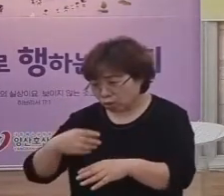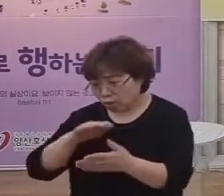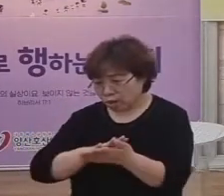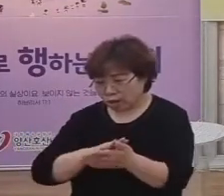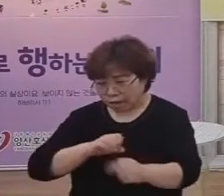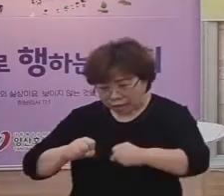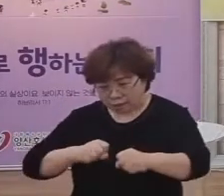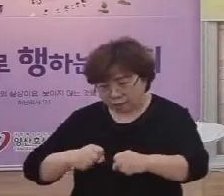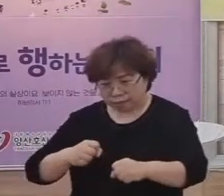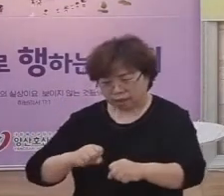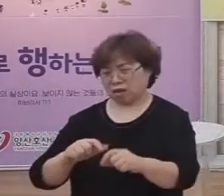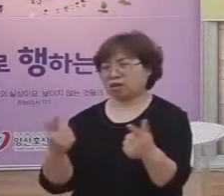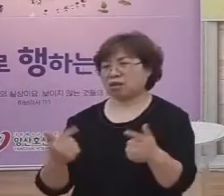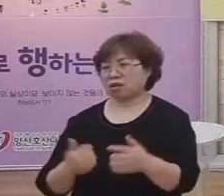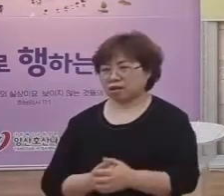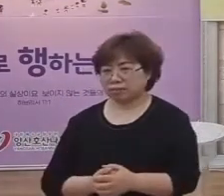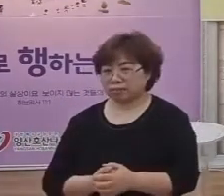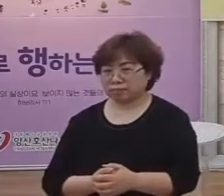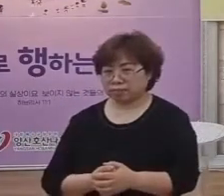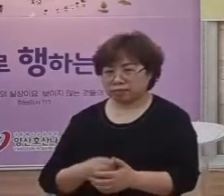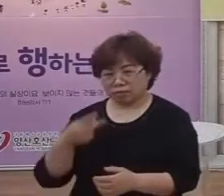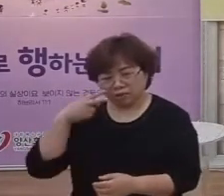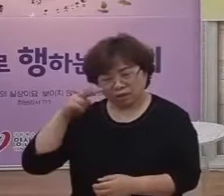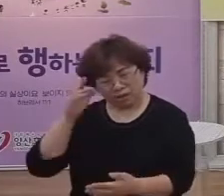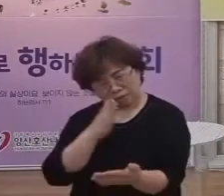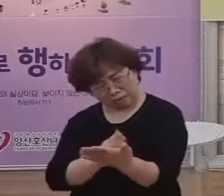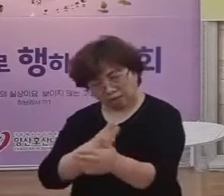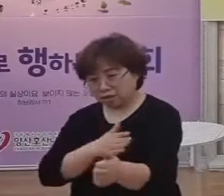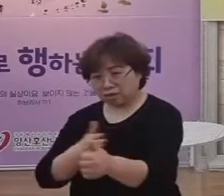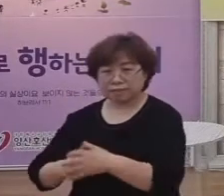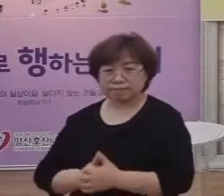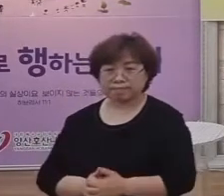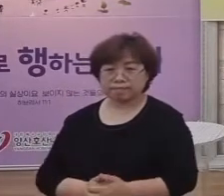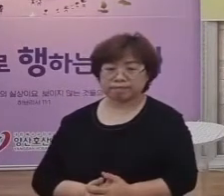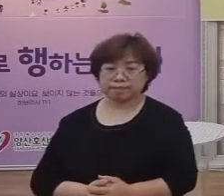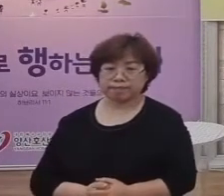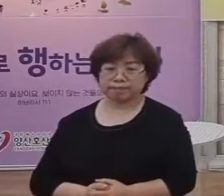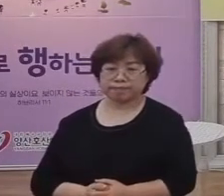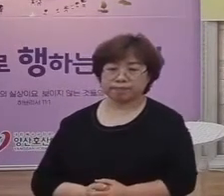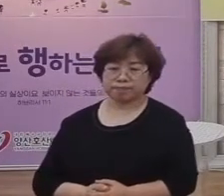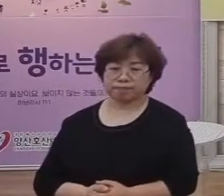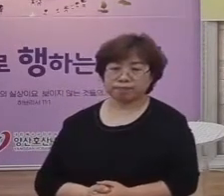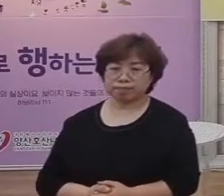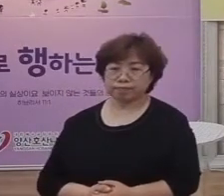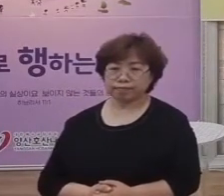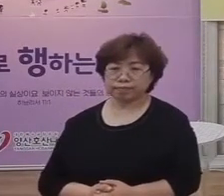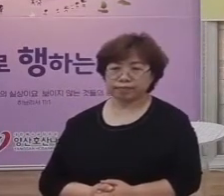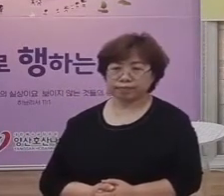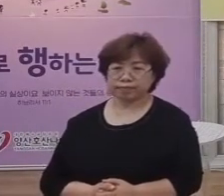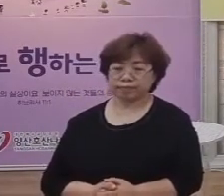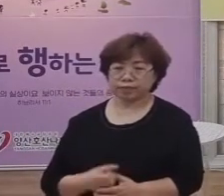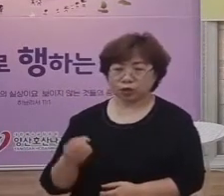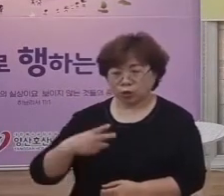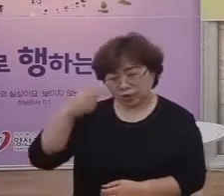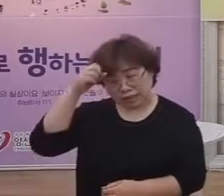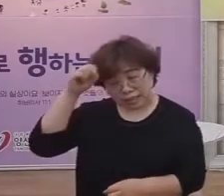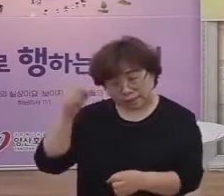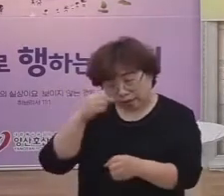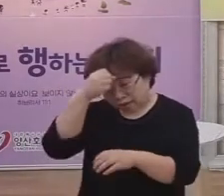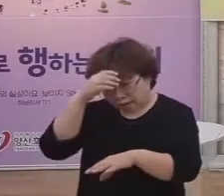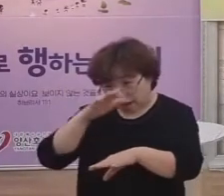특히 이제 요즘 더 이제 힘든 시대가 됐는데 이 새벽 예배 같은 경우